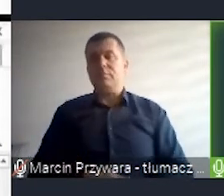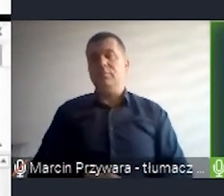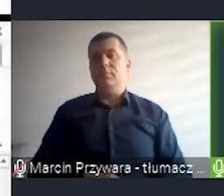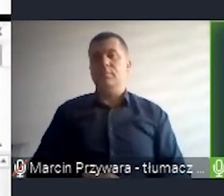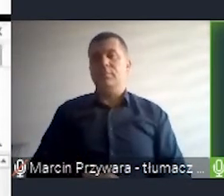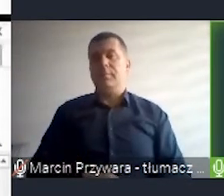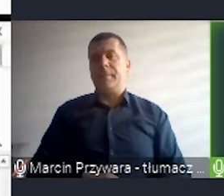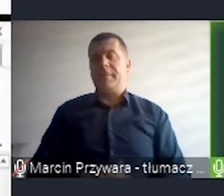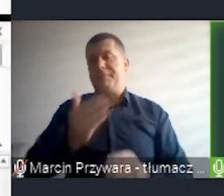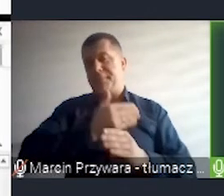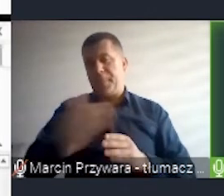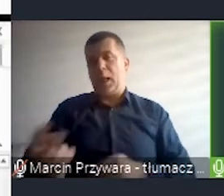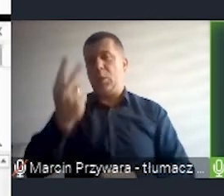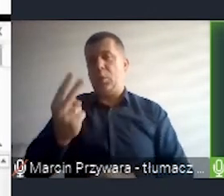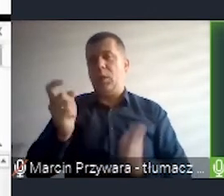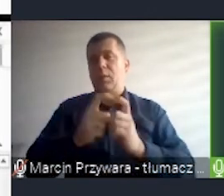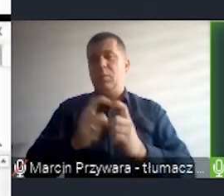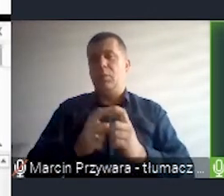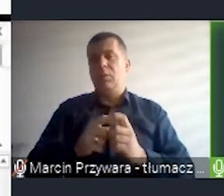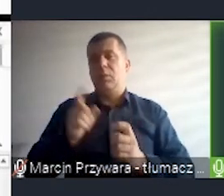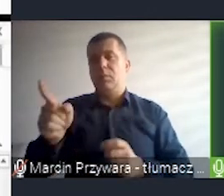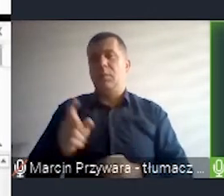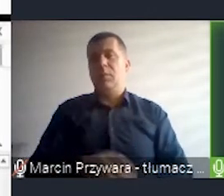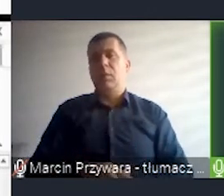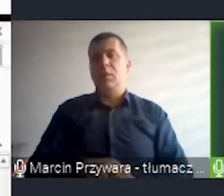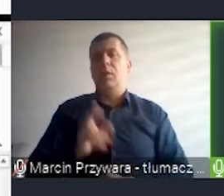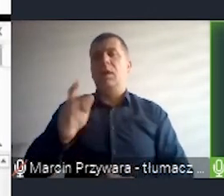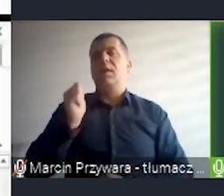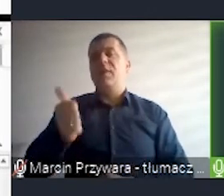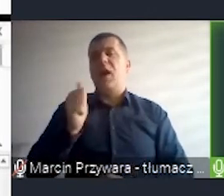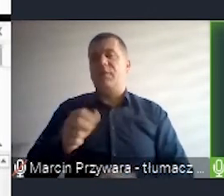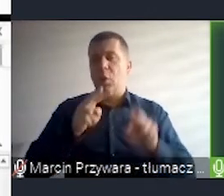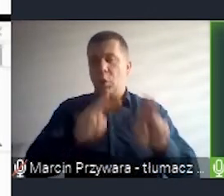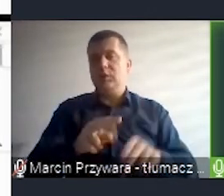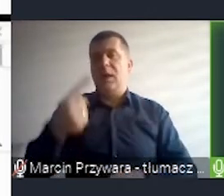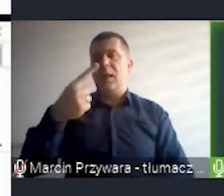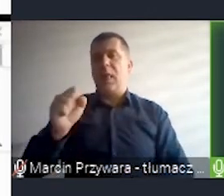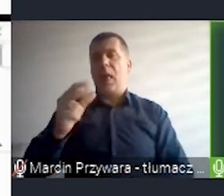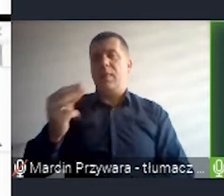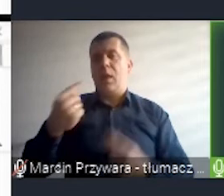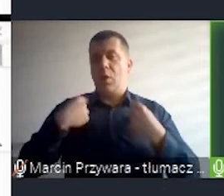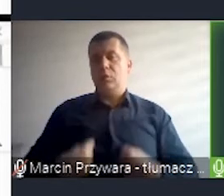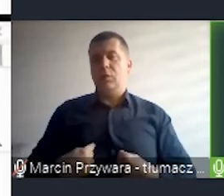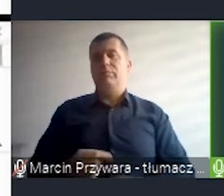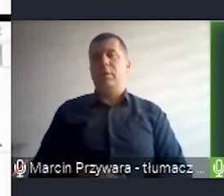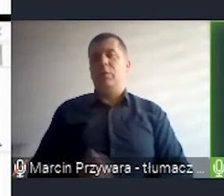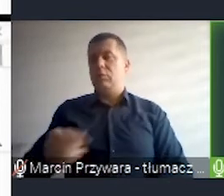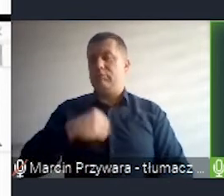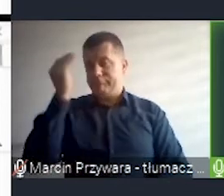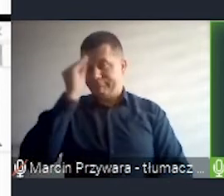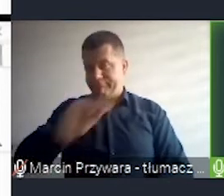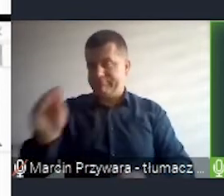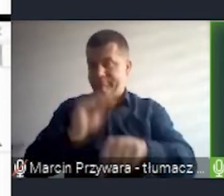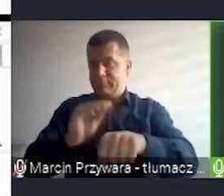natomiast dalej pojawia się drugi punkt związany z kwalifikowalnością uczestników i danymi osobowymi. Tu przestrzegam